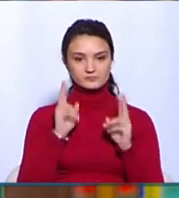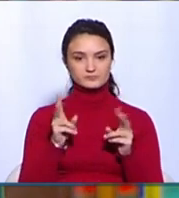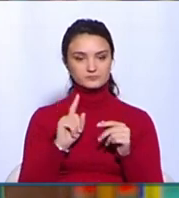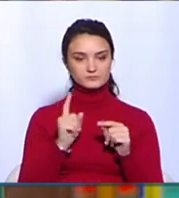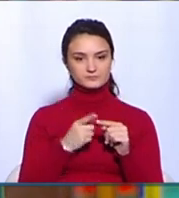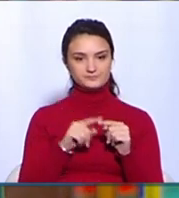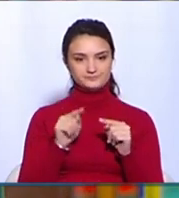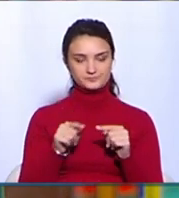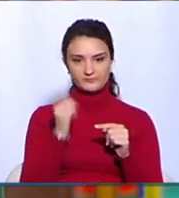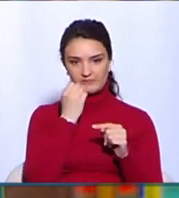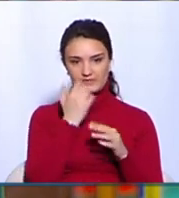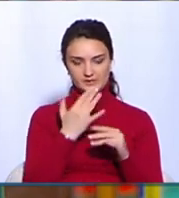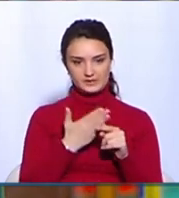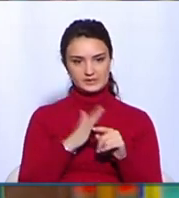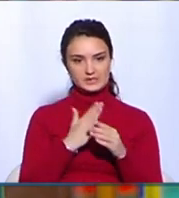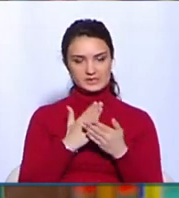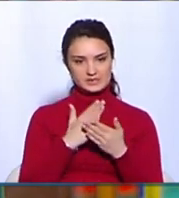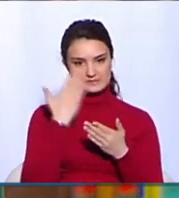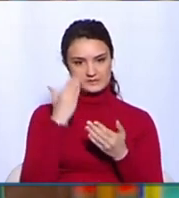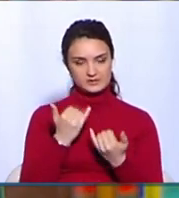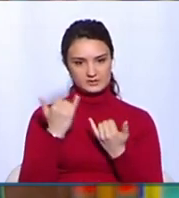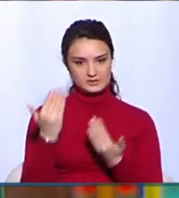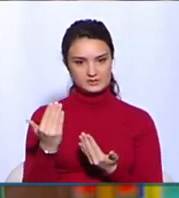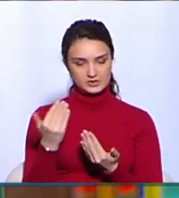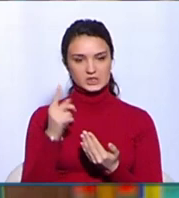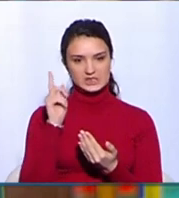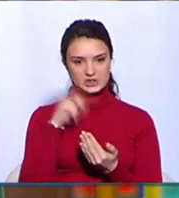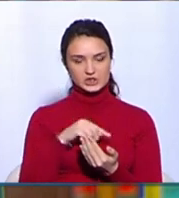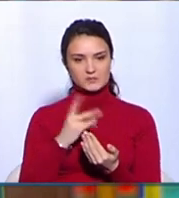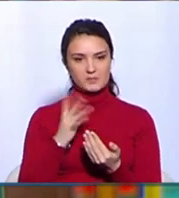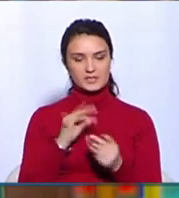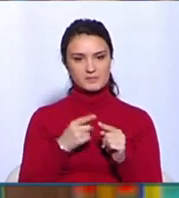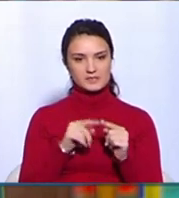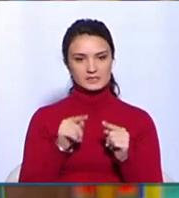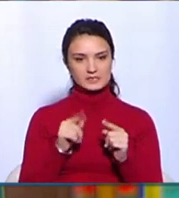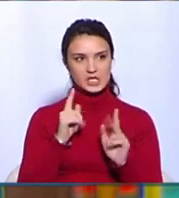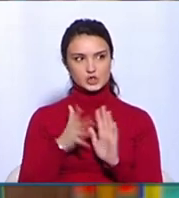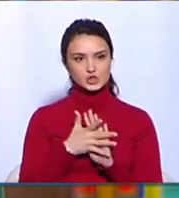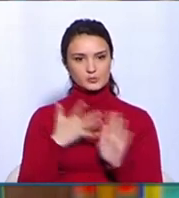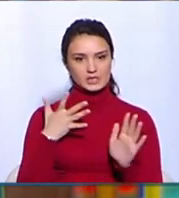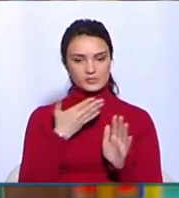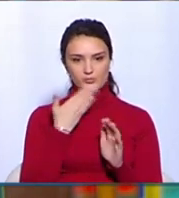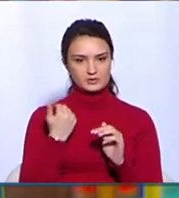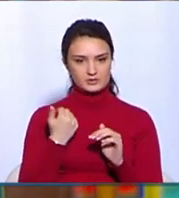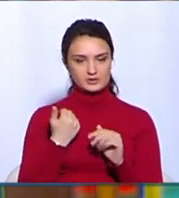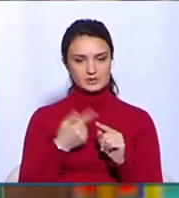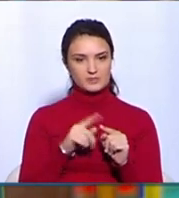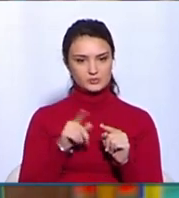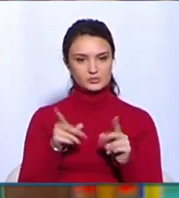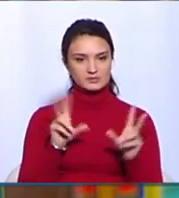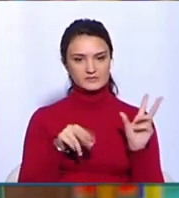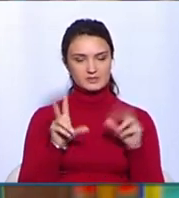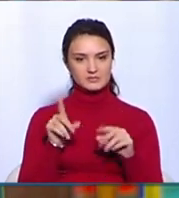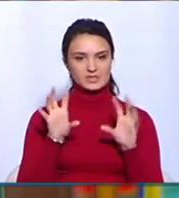რომ ეს ნივთი არის სხვისი, ჩემი არა. იცის, მაგრამ აი ეს გაცნობიერებულად, ამიტომ ითვლება